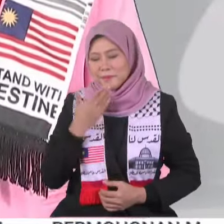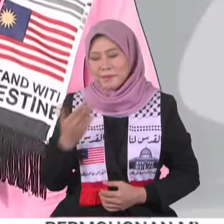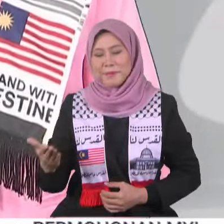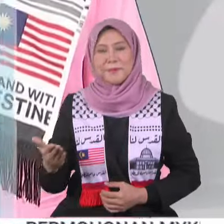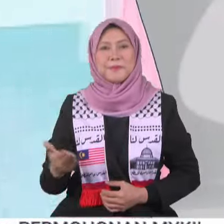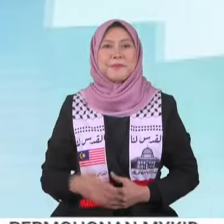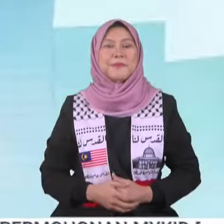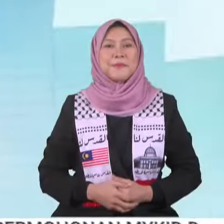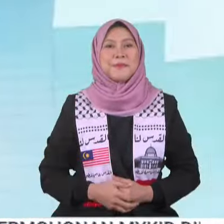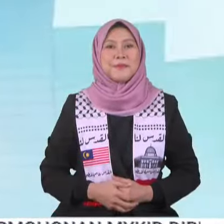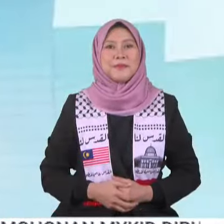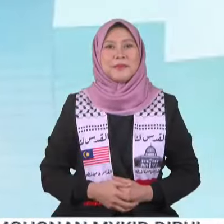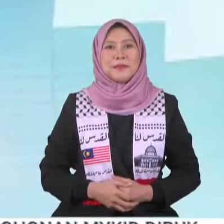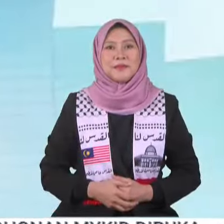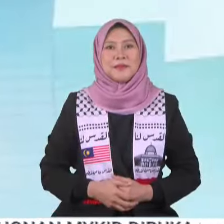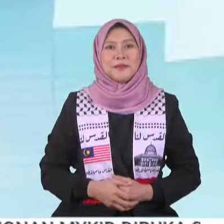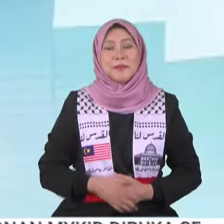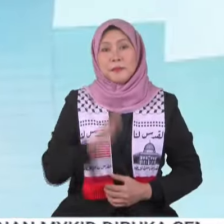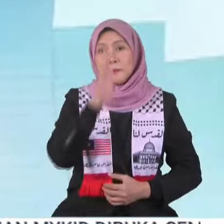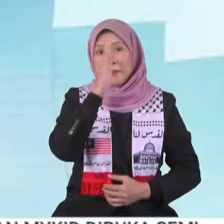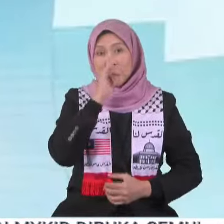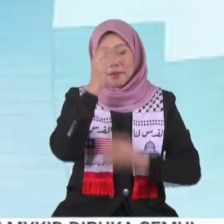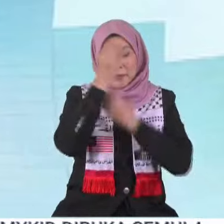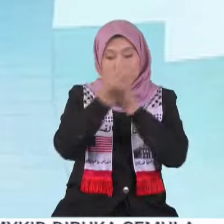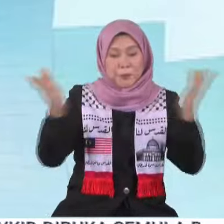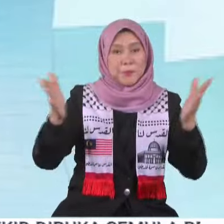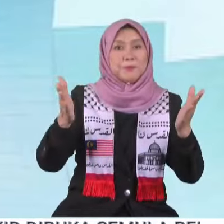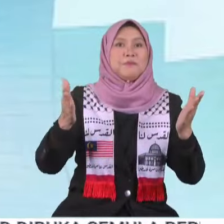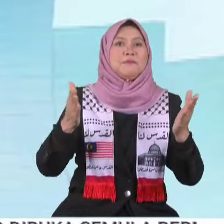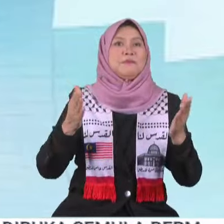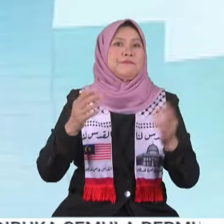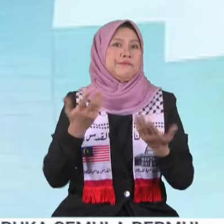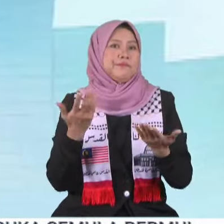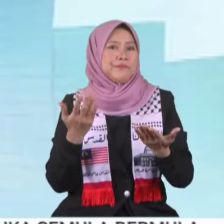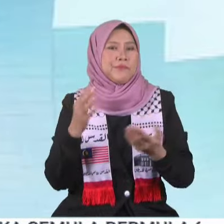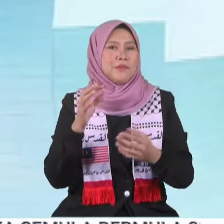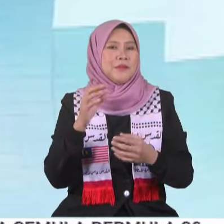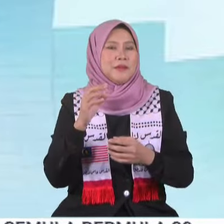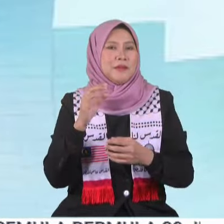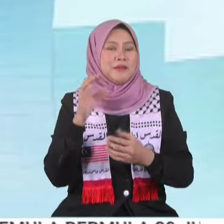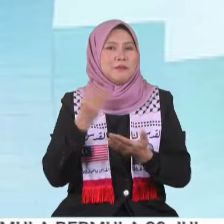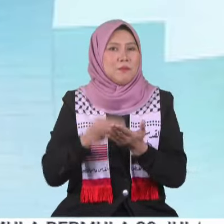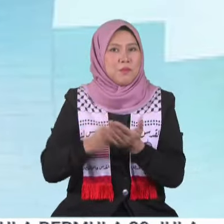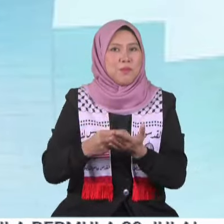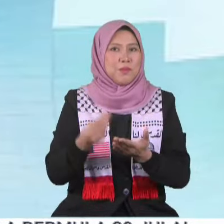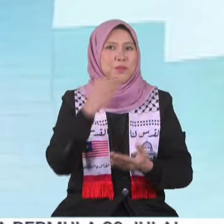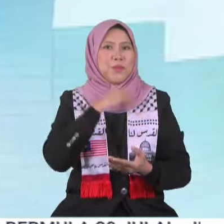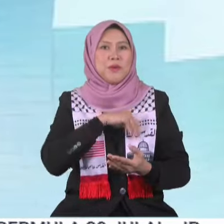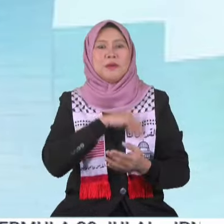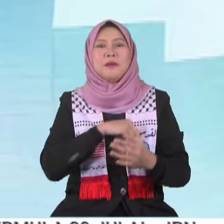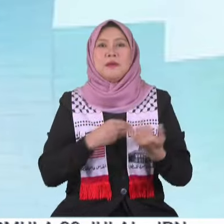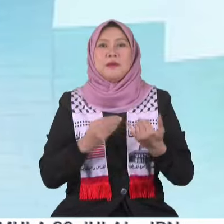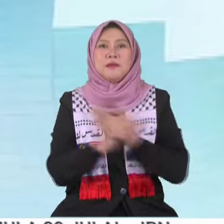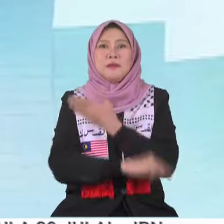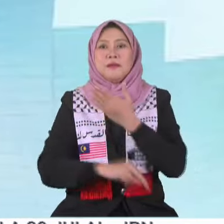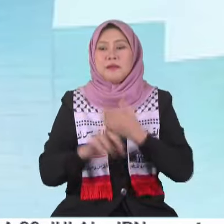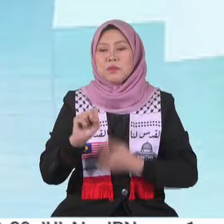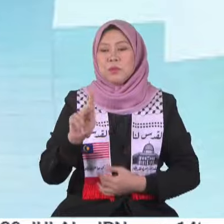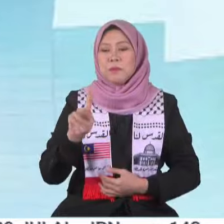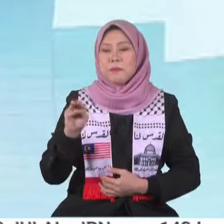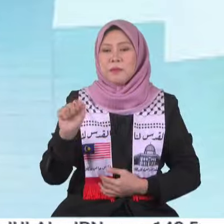Amalina langsung dari Melaka. Baik, saudara, Melaka mengumumkan insentif buat atlet negeri itu yang meraih pingat di Sukma Sarawak